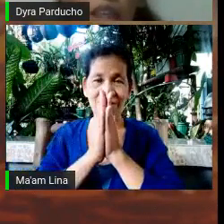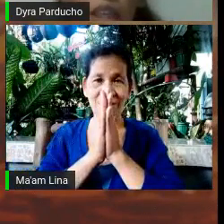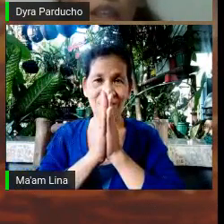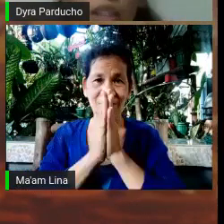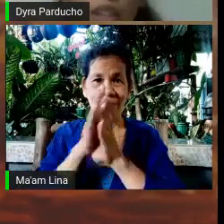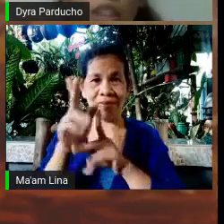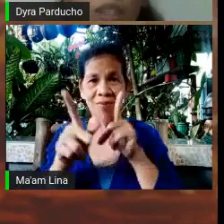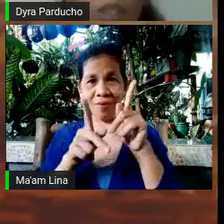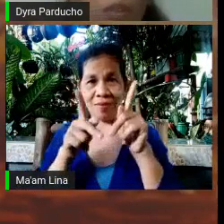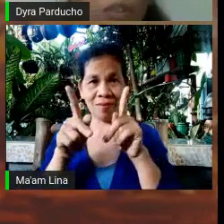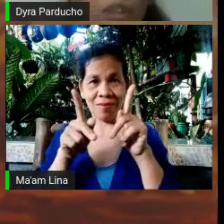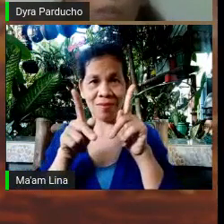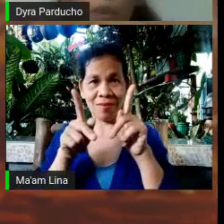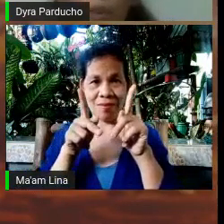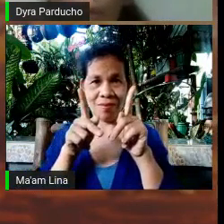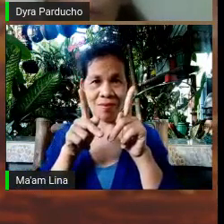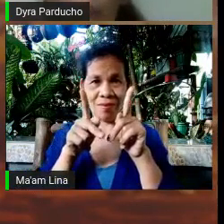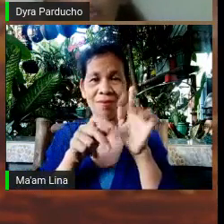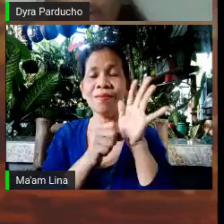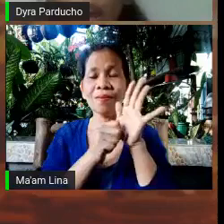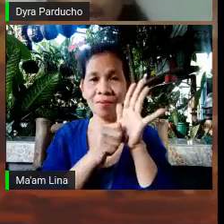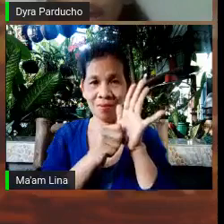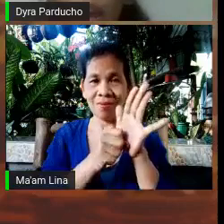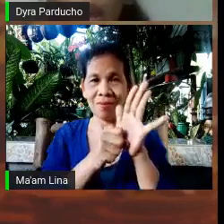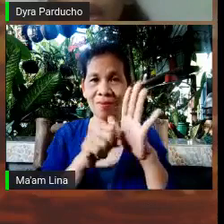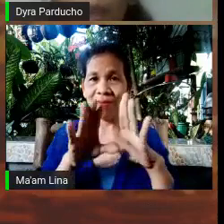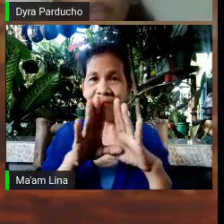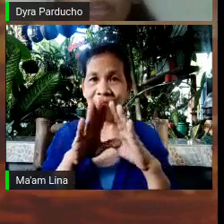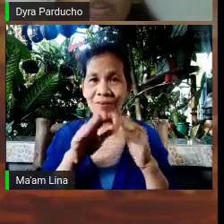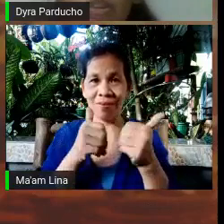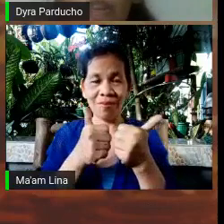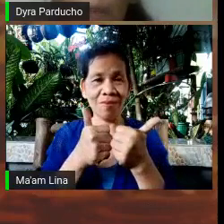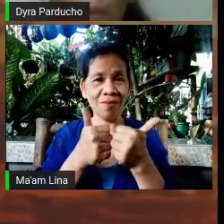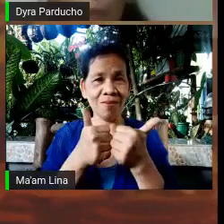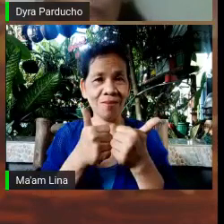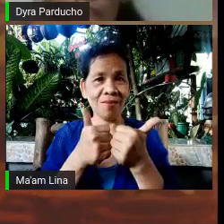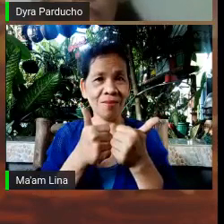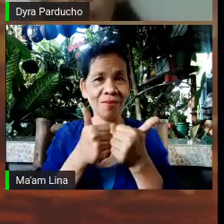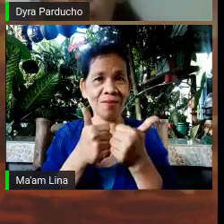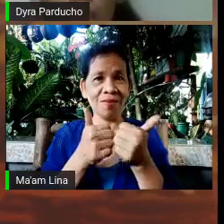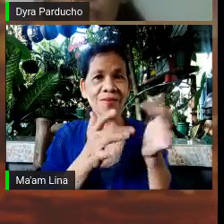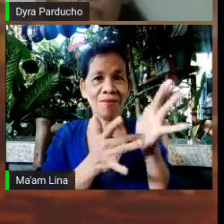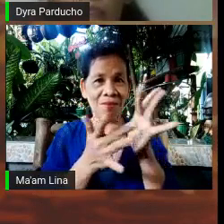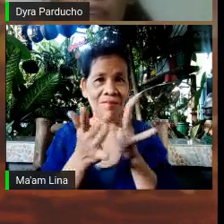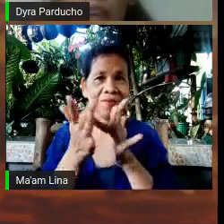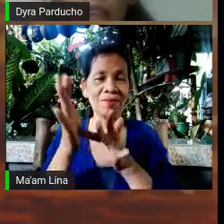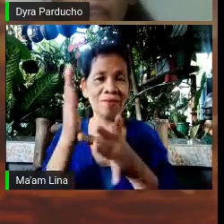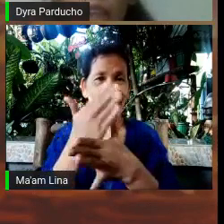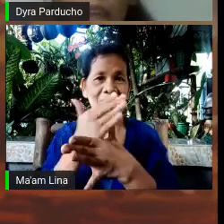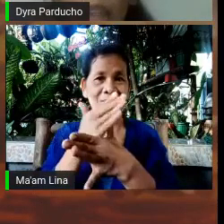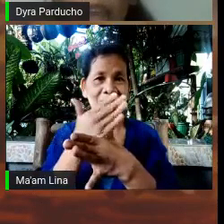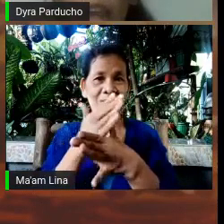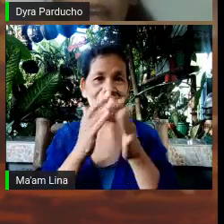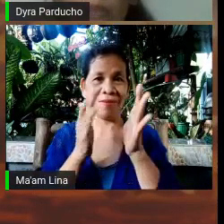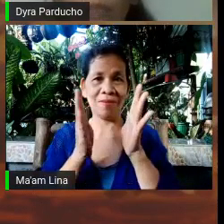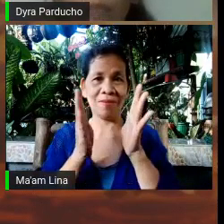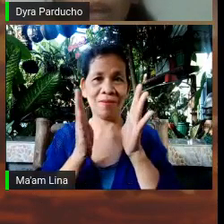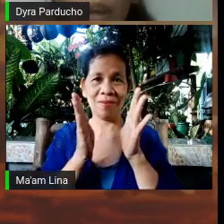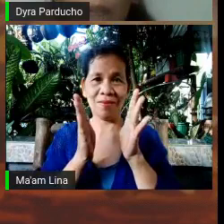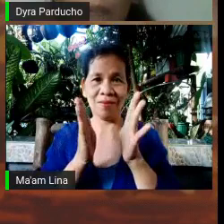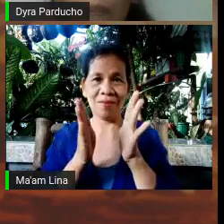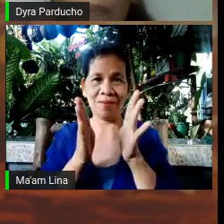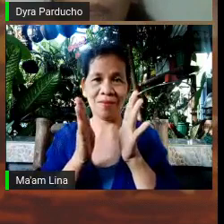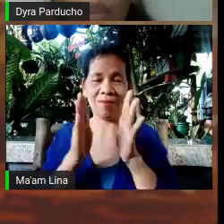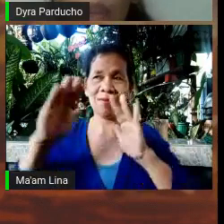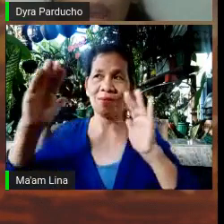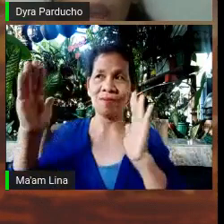ay sumisimbolo din po kung paano ang Panginoon ay pumapagitan sa atin at